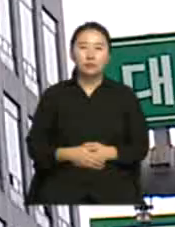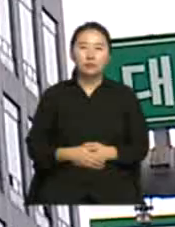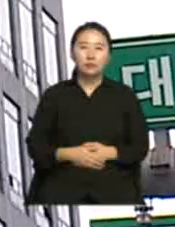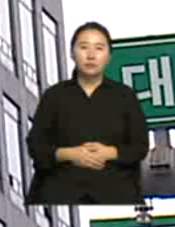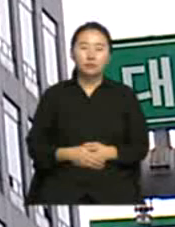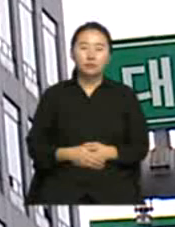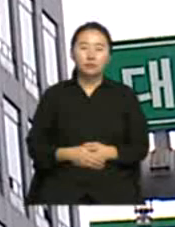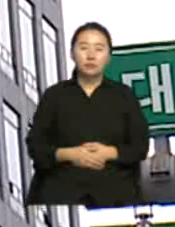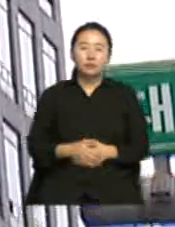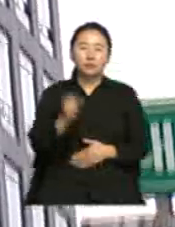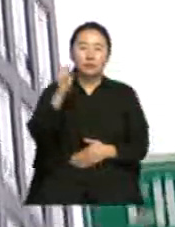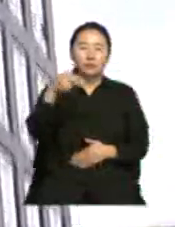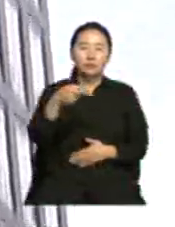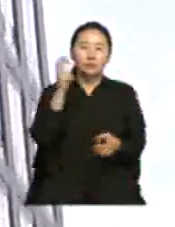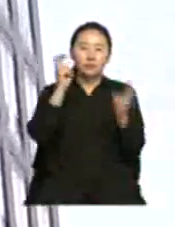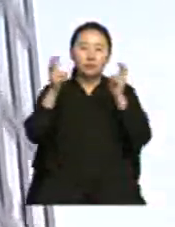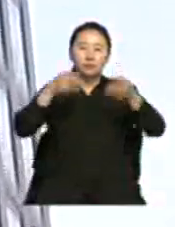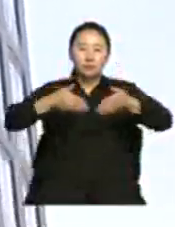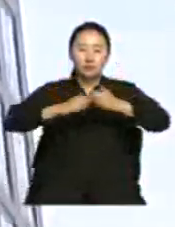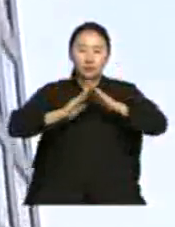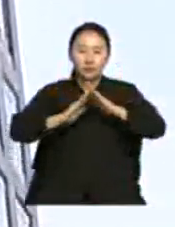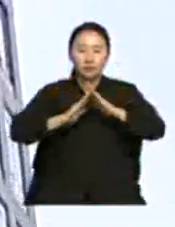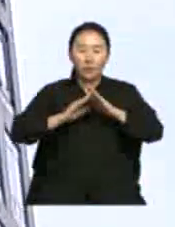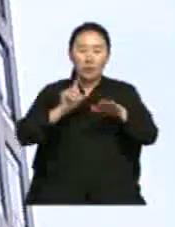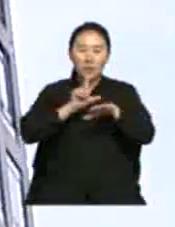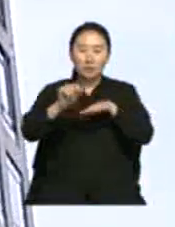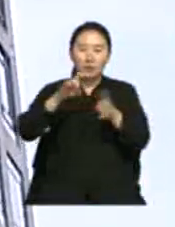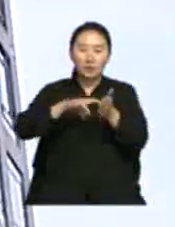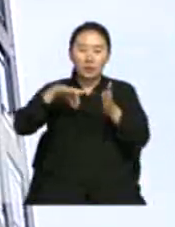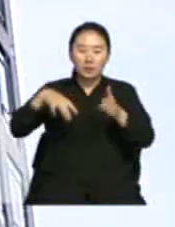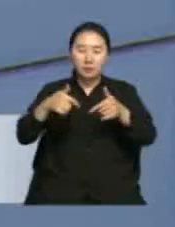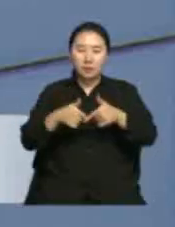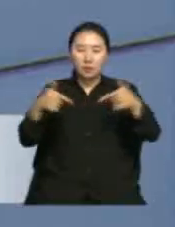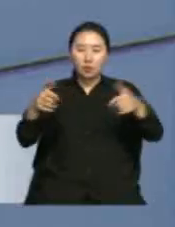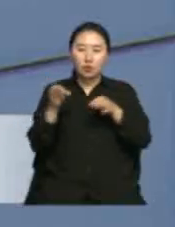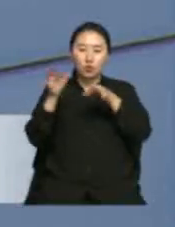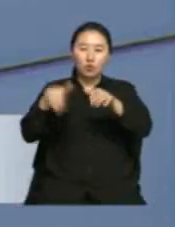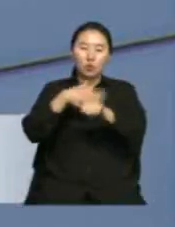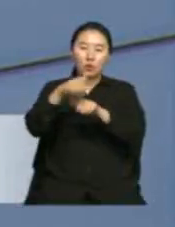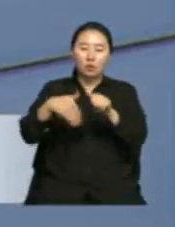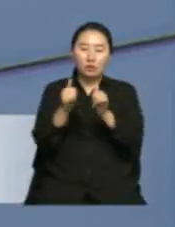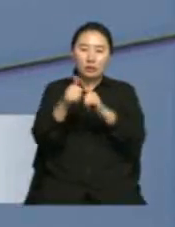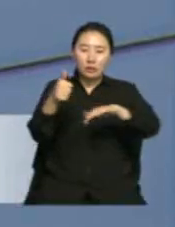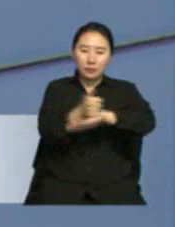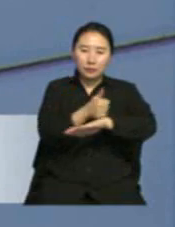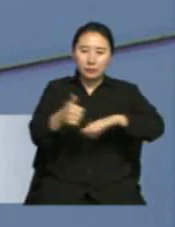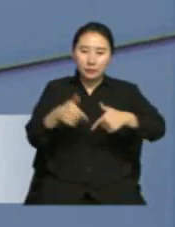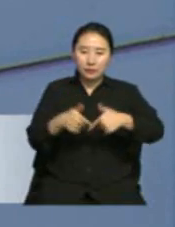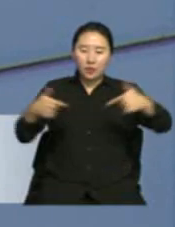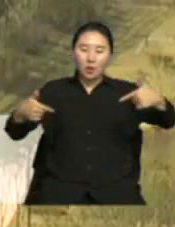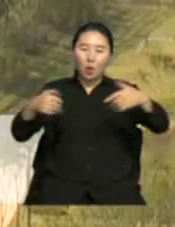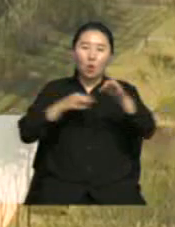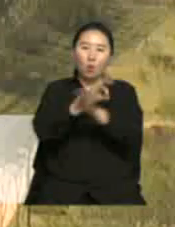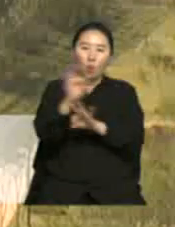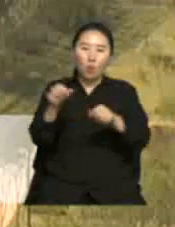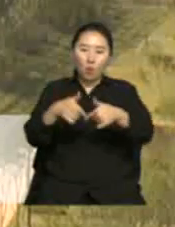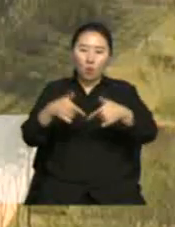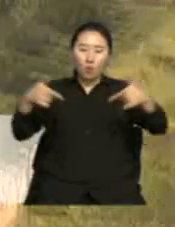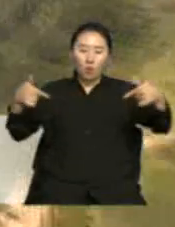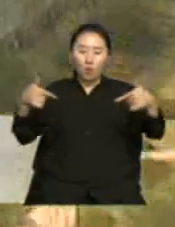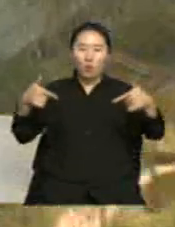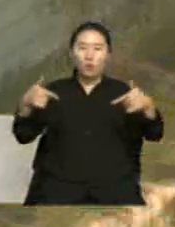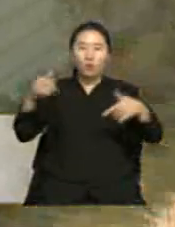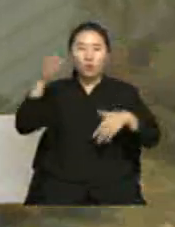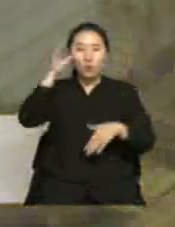같습니다. 구는 SH공사 유치로 지방 세수 증가와 투자 환경 조성, 유동인구 증가에 따른 상권 활성화 등 지역경제